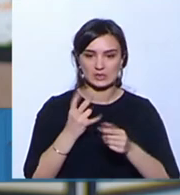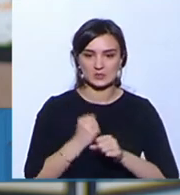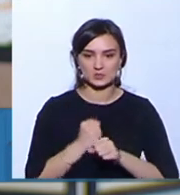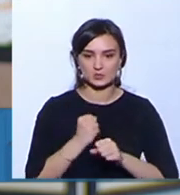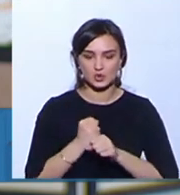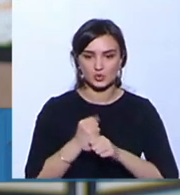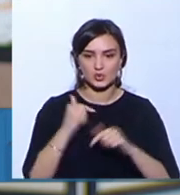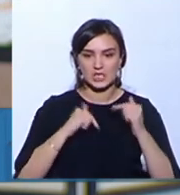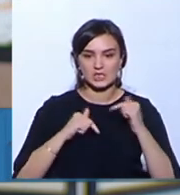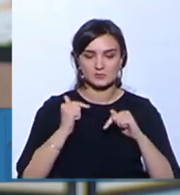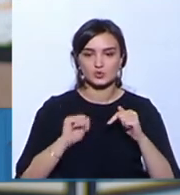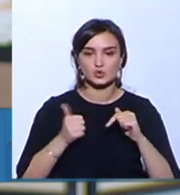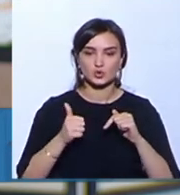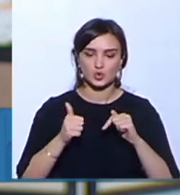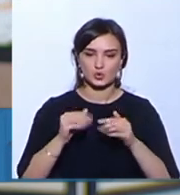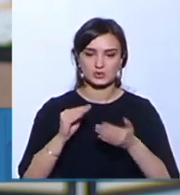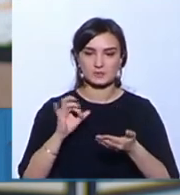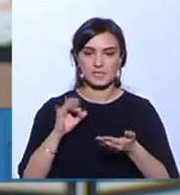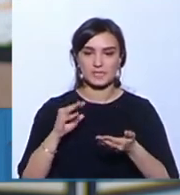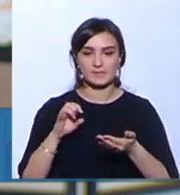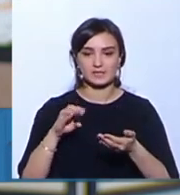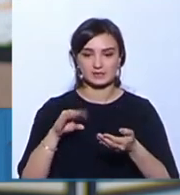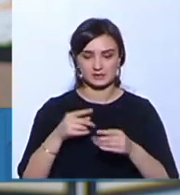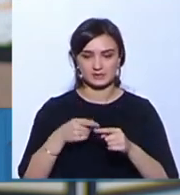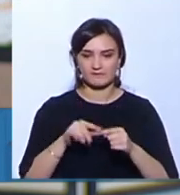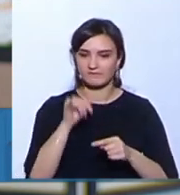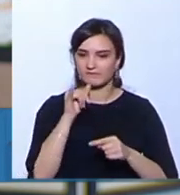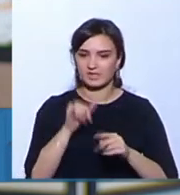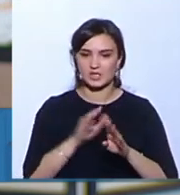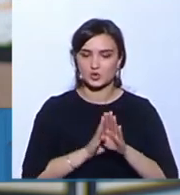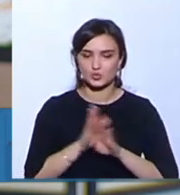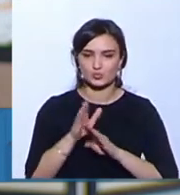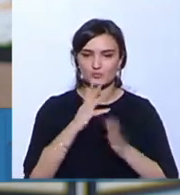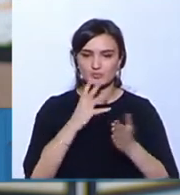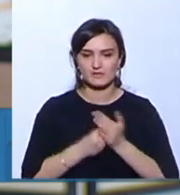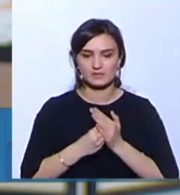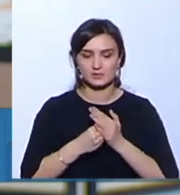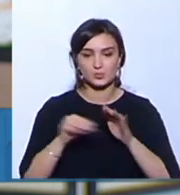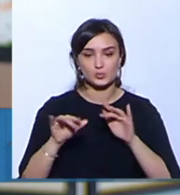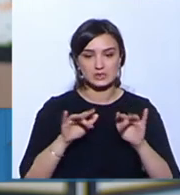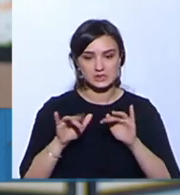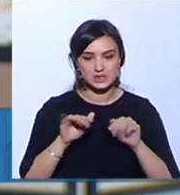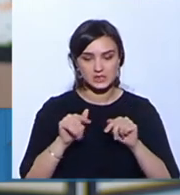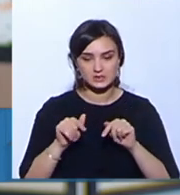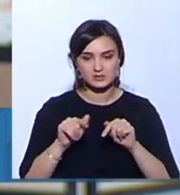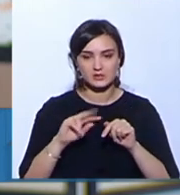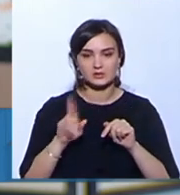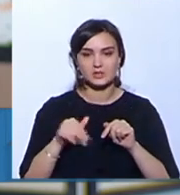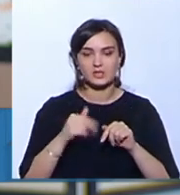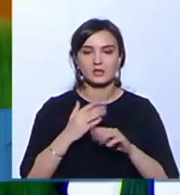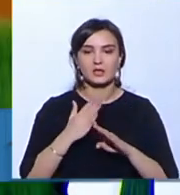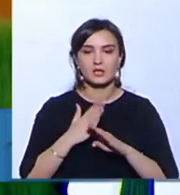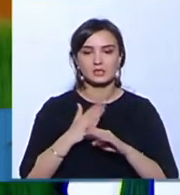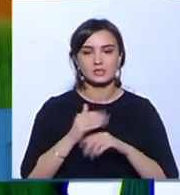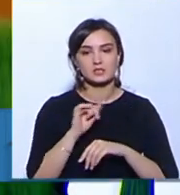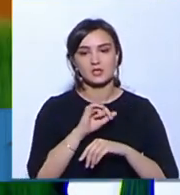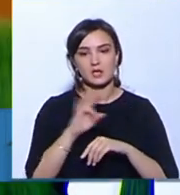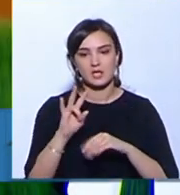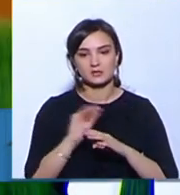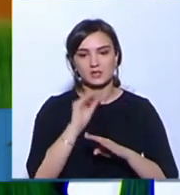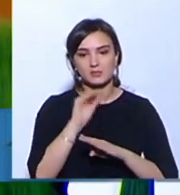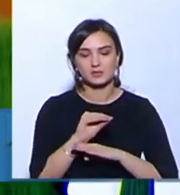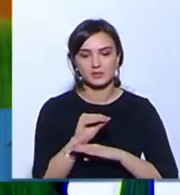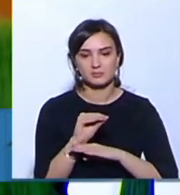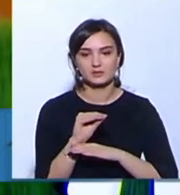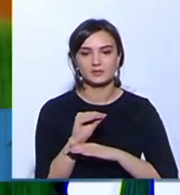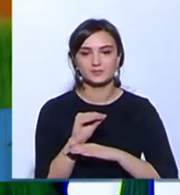იმუშაოს ორგანიზმში როგორც ფერმენტმა, ვერ ასრულებს თავის ფუნქციას და ხდება ან